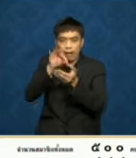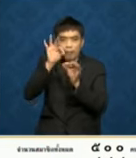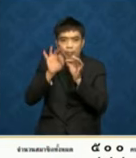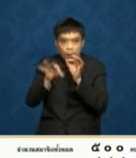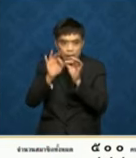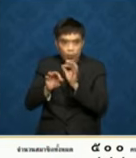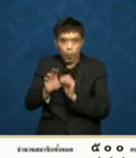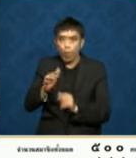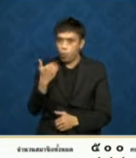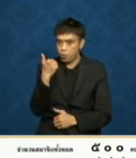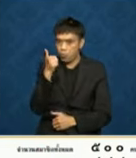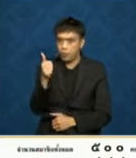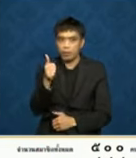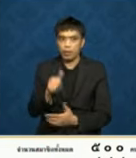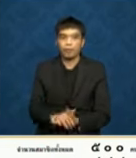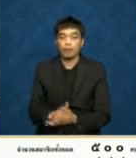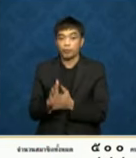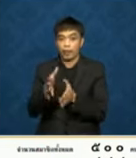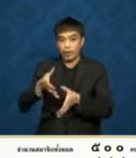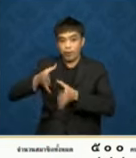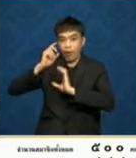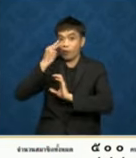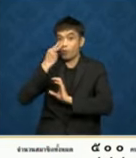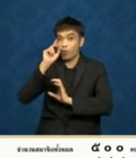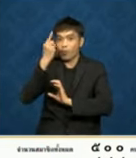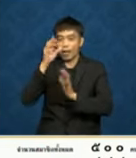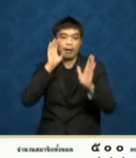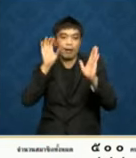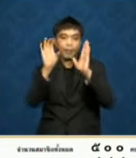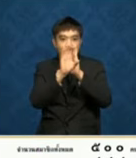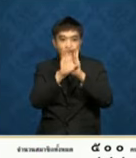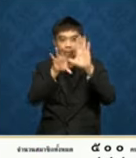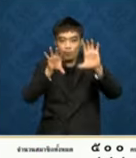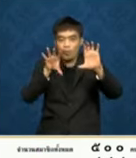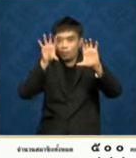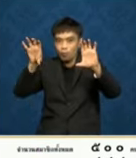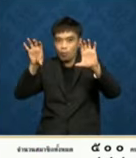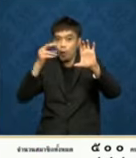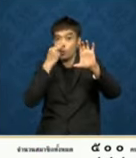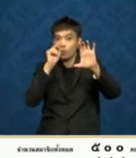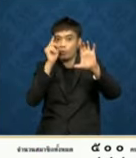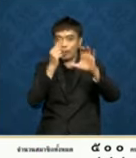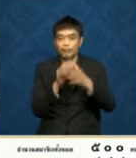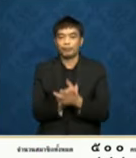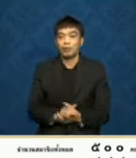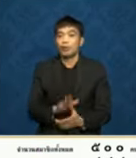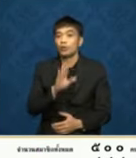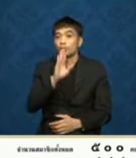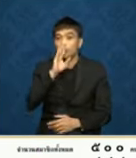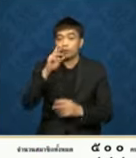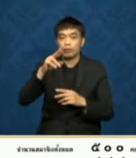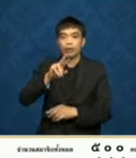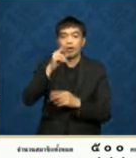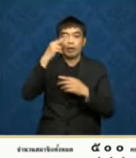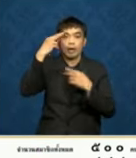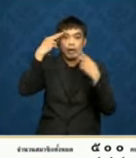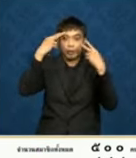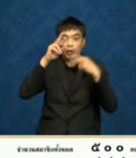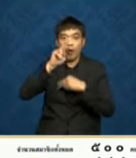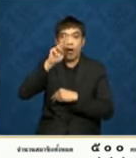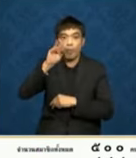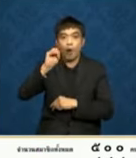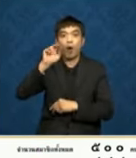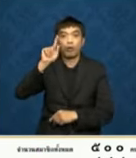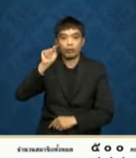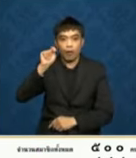าทกลบมาที่ภาพนี้ครับ ถาท่รมนตีเข้าใจนะครับและใช้นโยบายนี้ หน่วยงานไหนที่